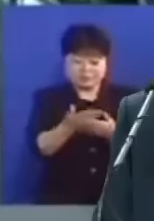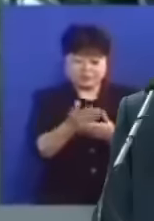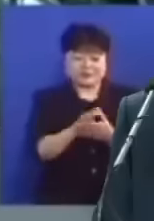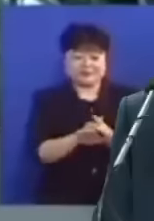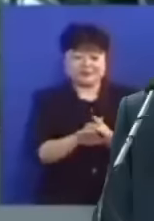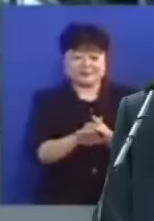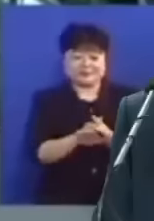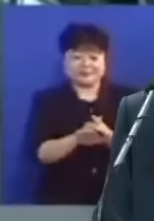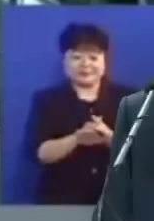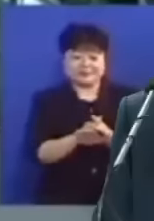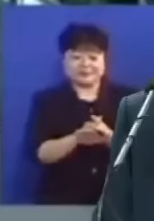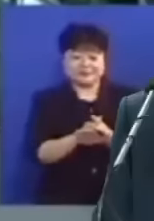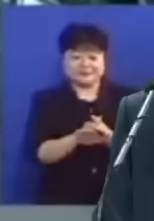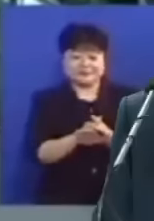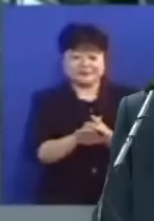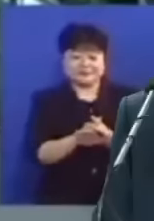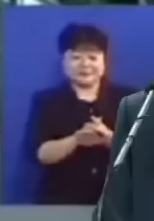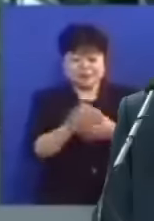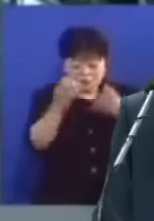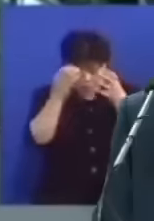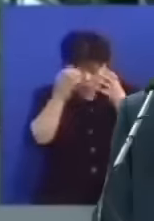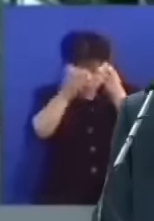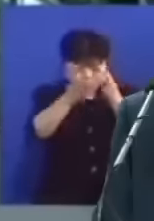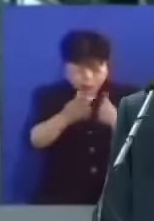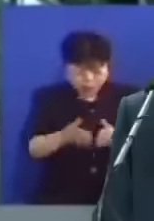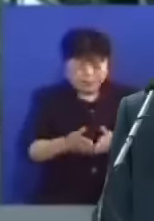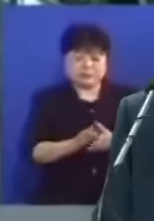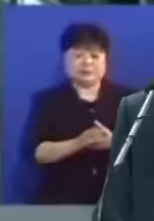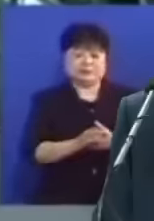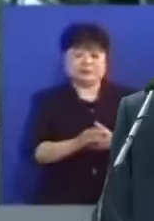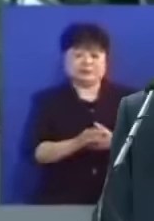보내주신 것입니다. 고통을 통하여